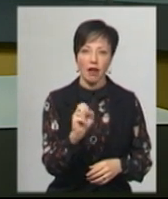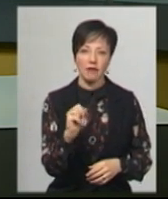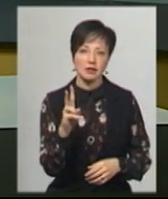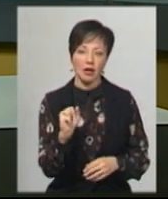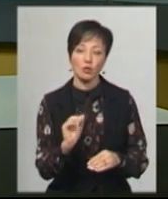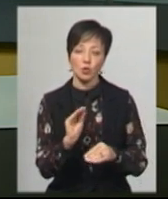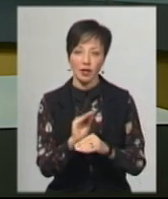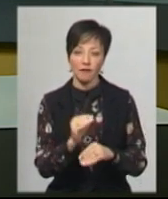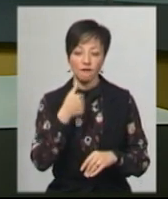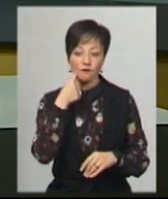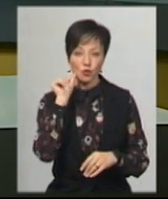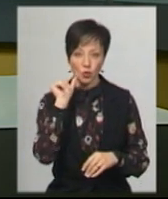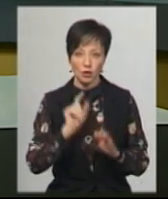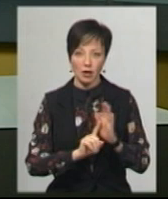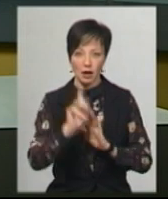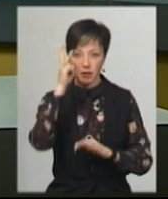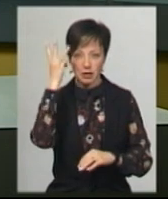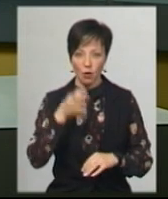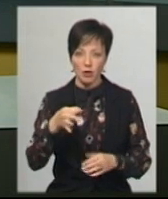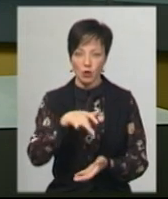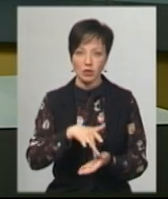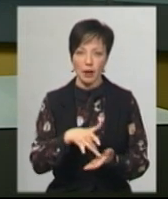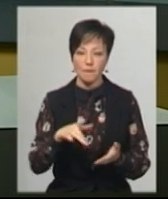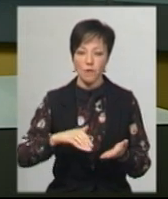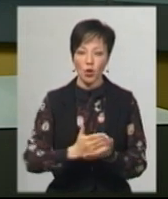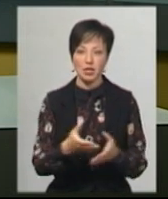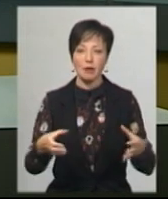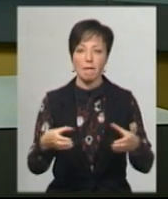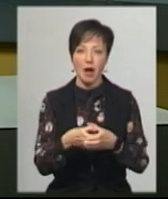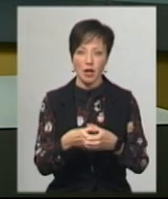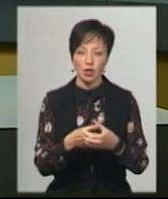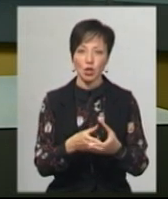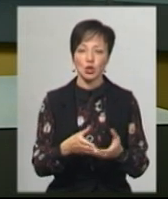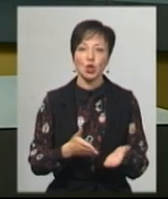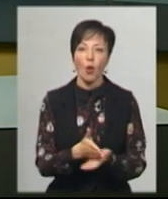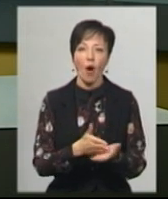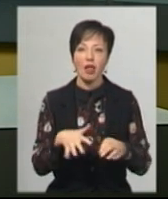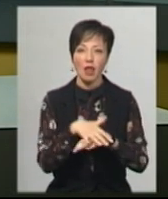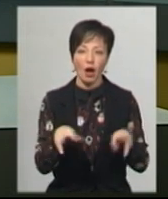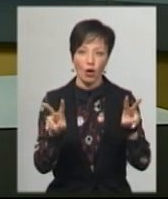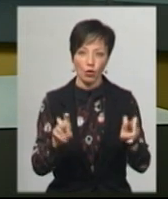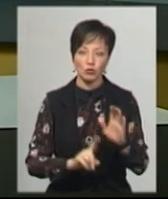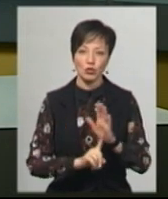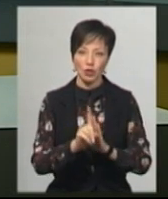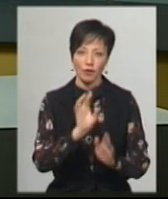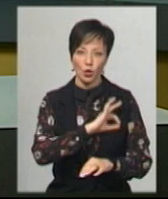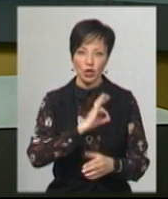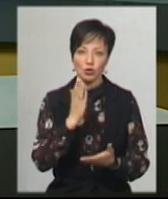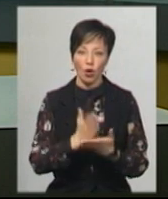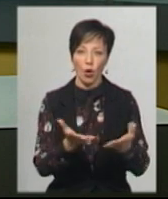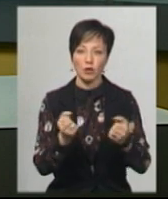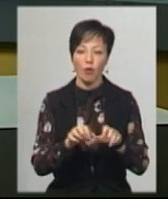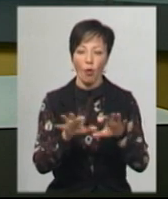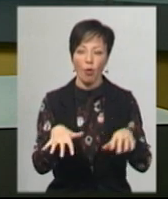Додає, саме від учора Хмельницький обласний осередок політичної партії «Слуга народу» почав юридично існувати та отримав